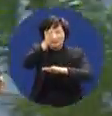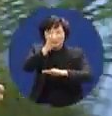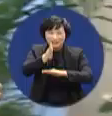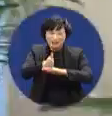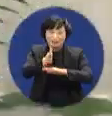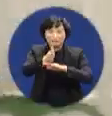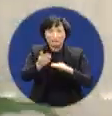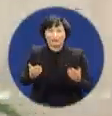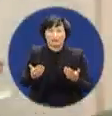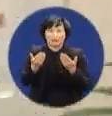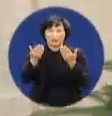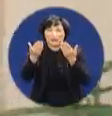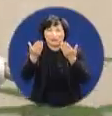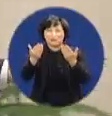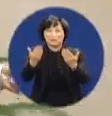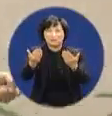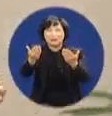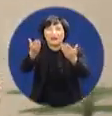감사합니다,